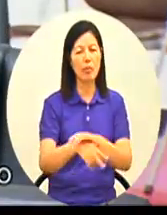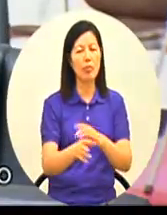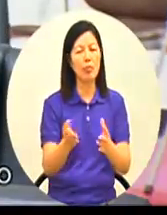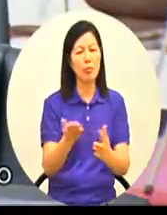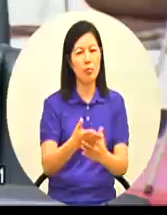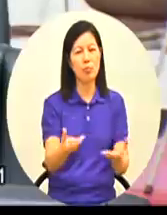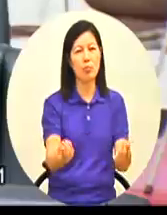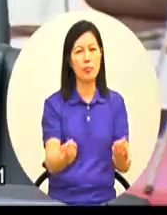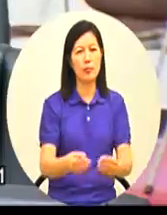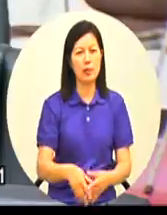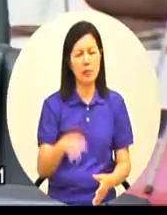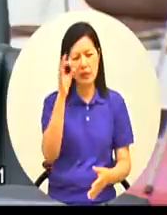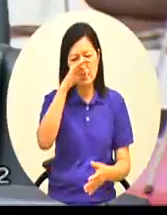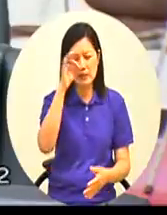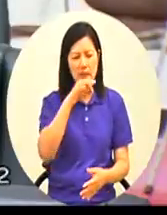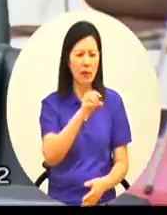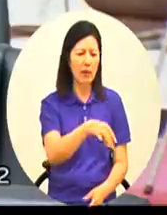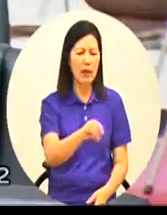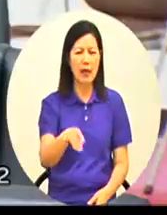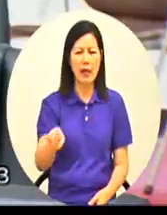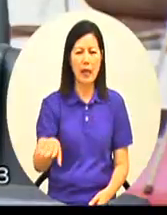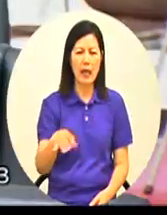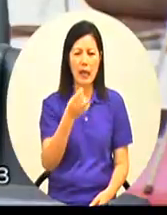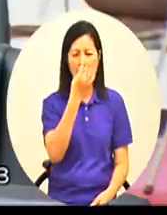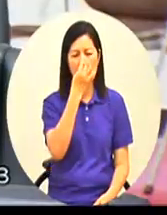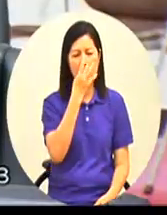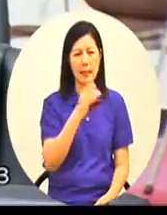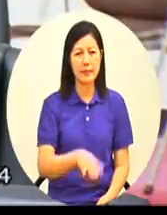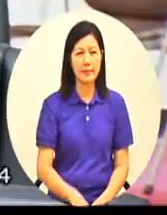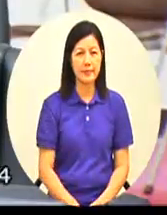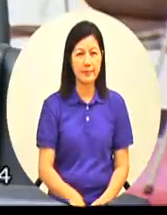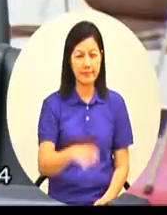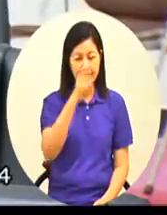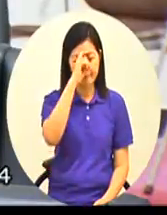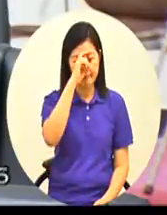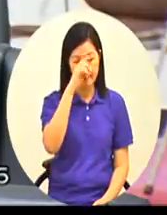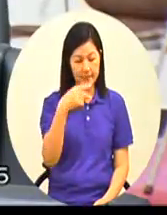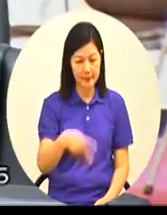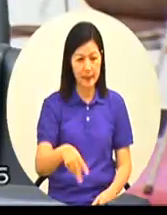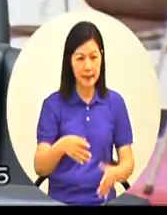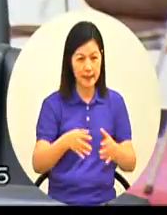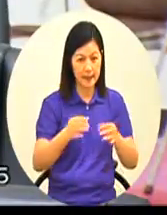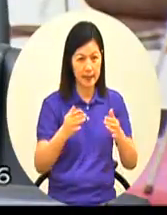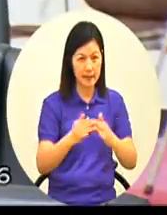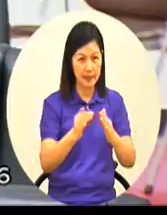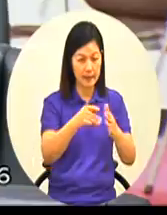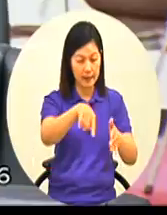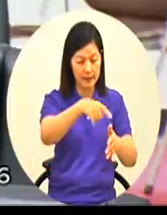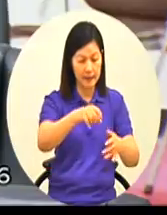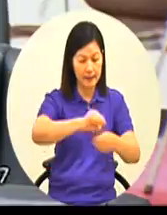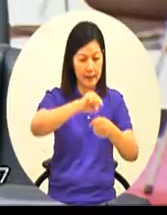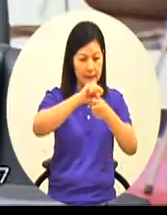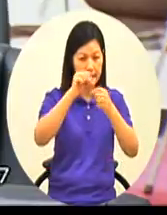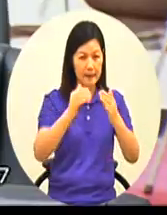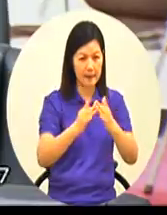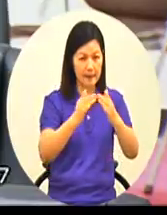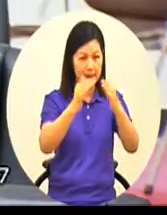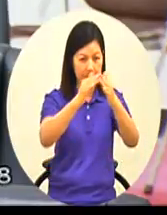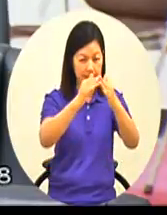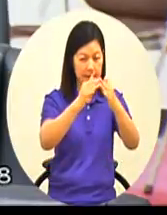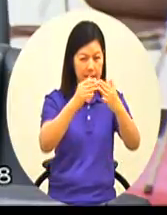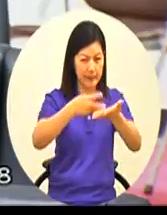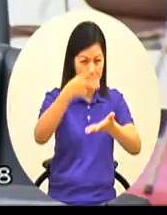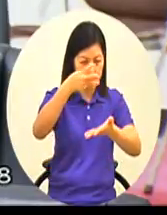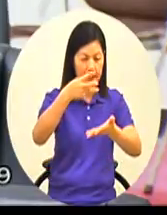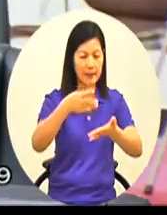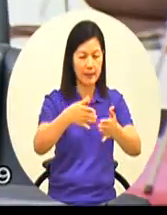常常在寻找这一些地方，但是已经找不到地方了。也希望说从这一栋去把它增加它的上面的楼